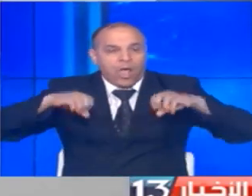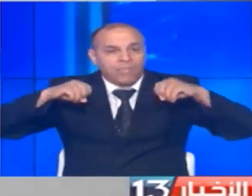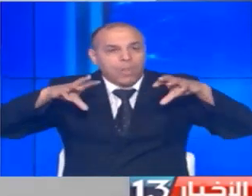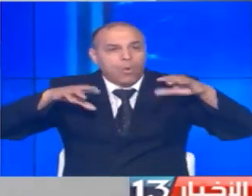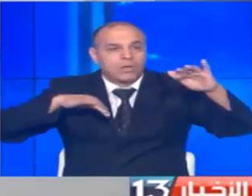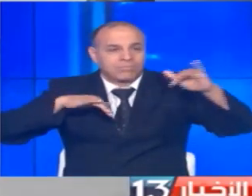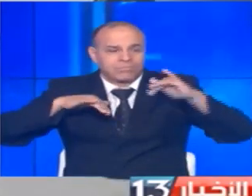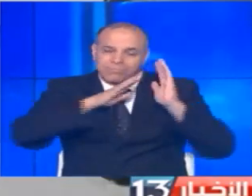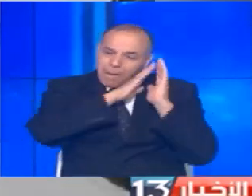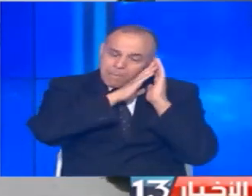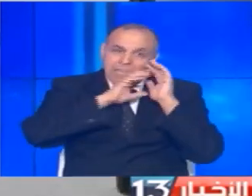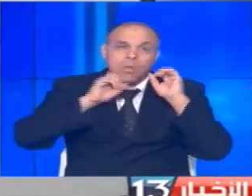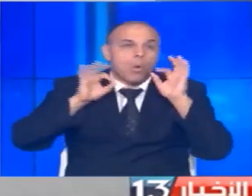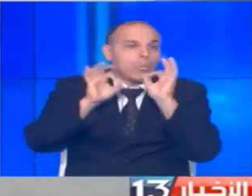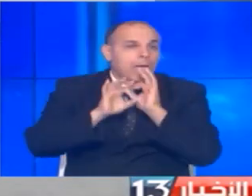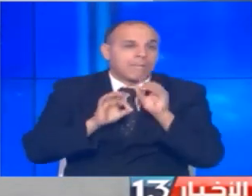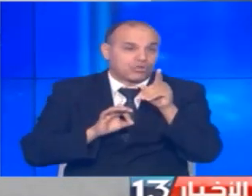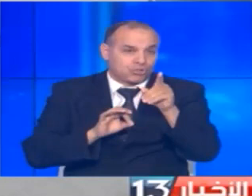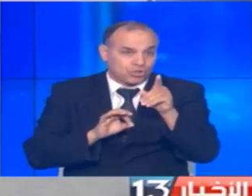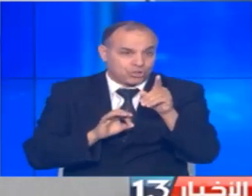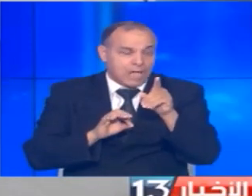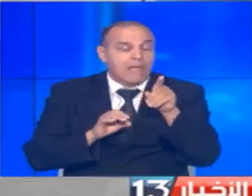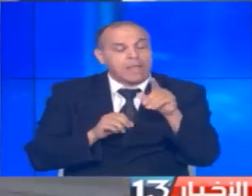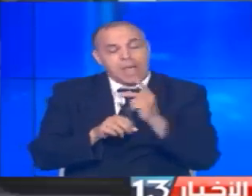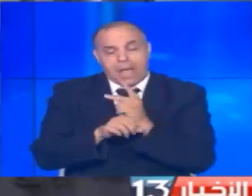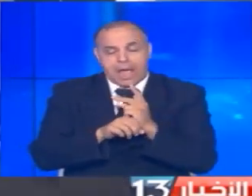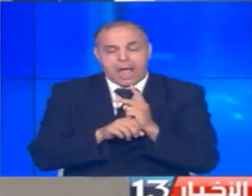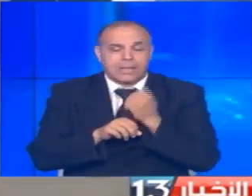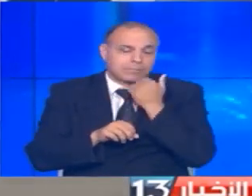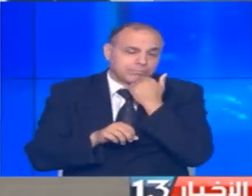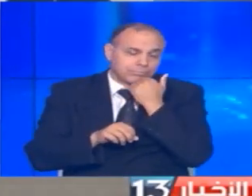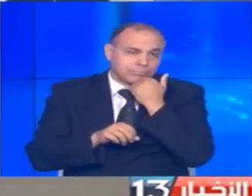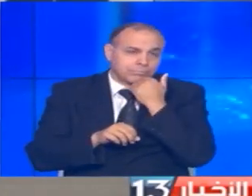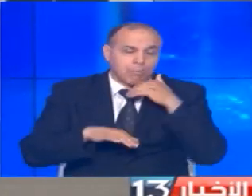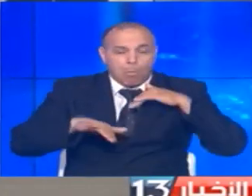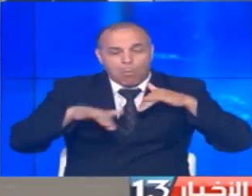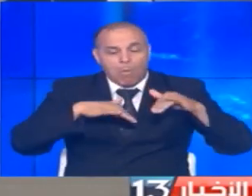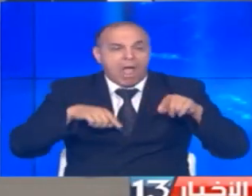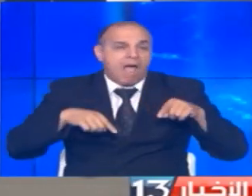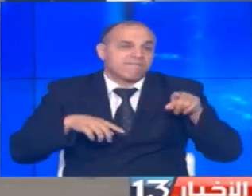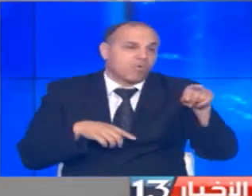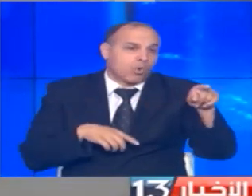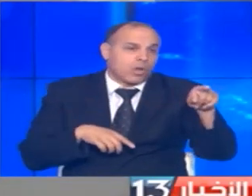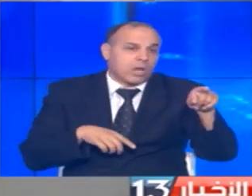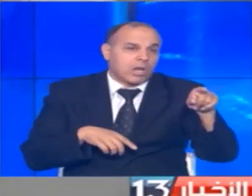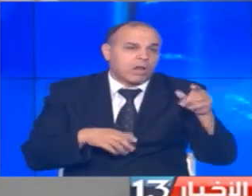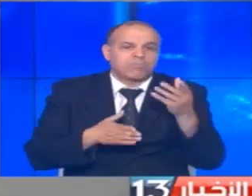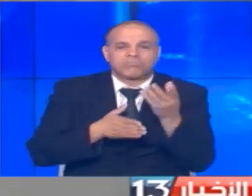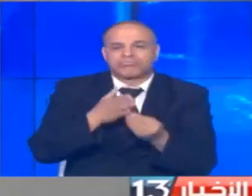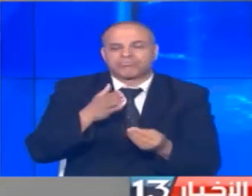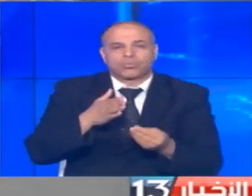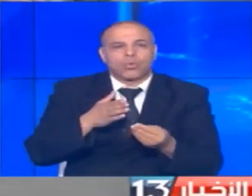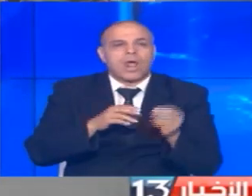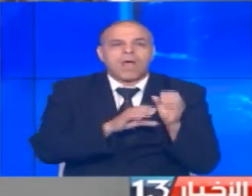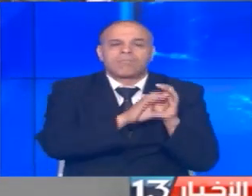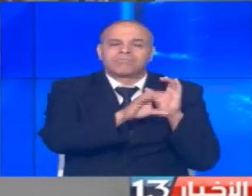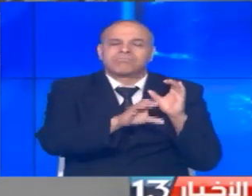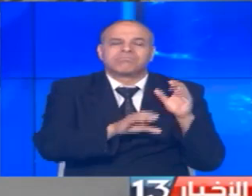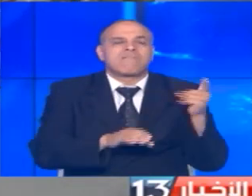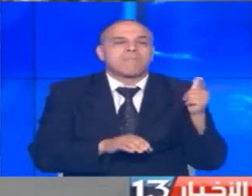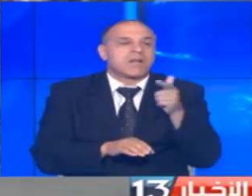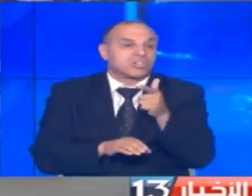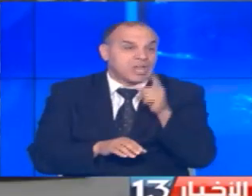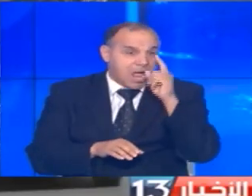إلى المبيت، ما قد يشكل خطرا على الوافدين على المبيت جراء غياب وسائل النقل